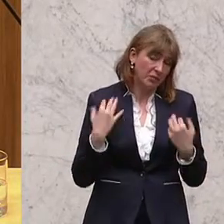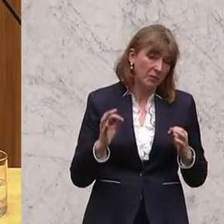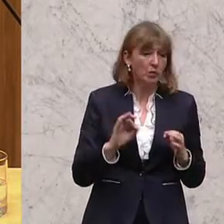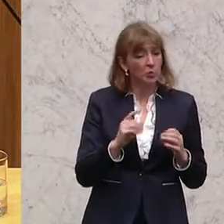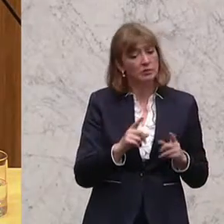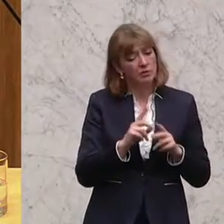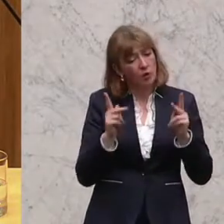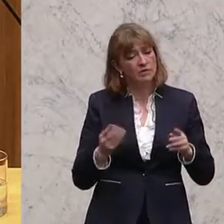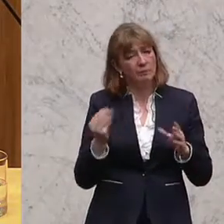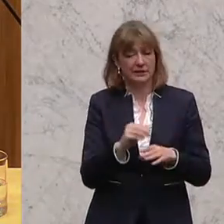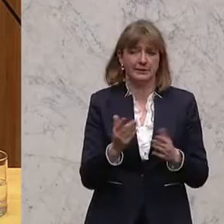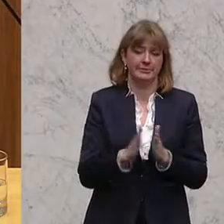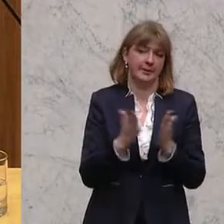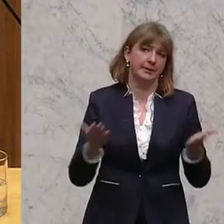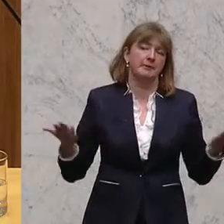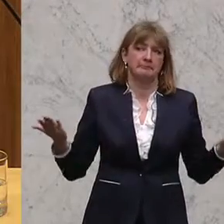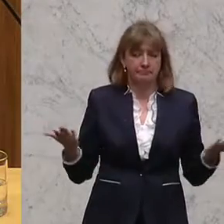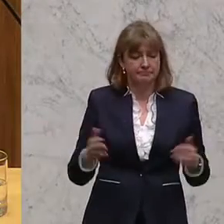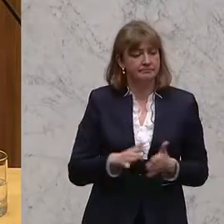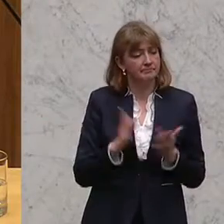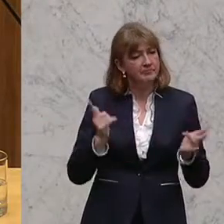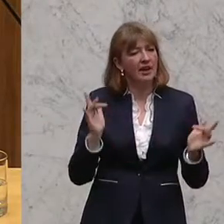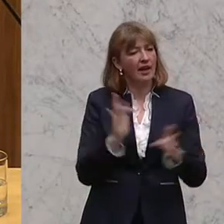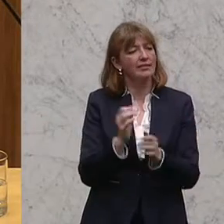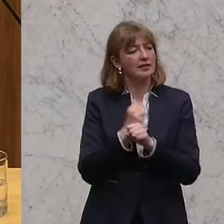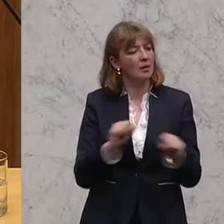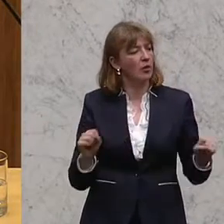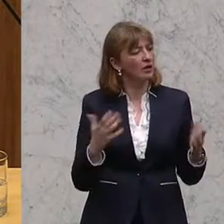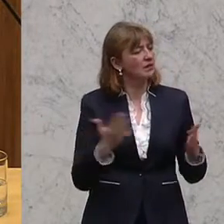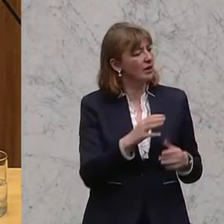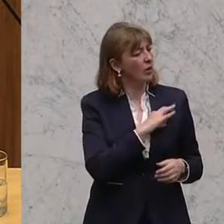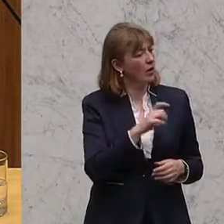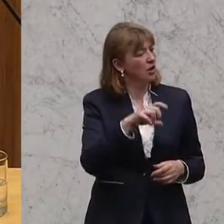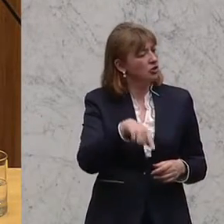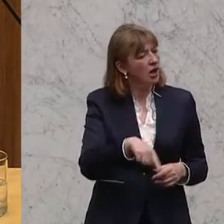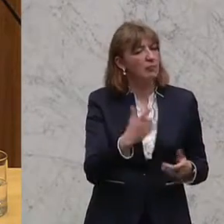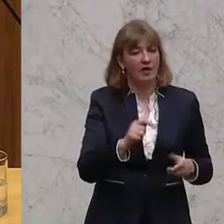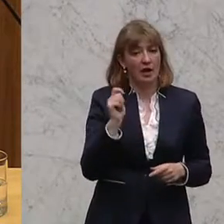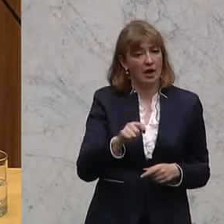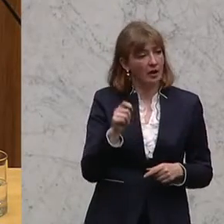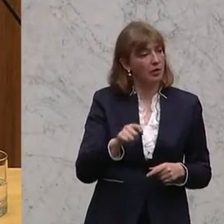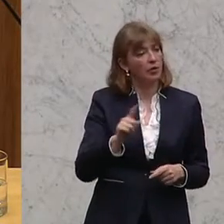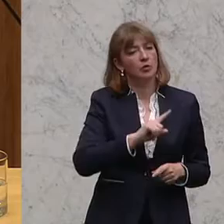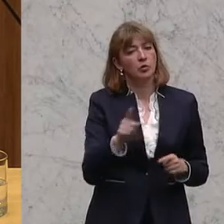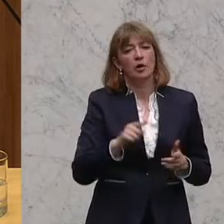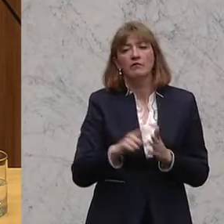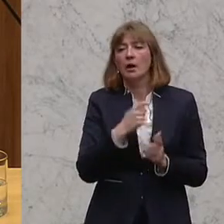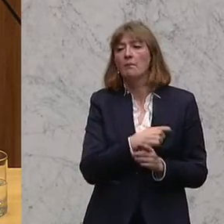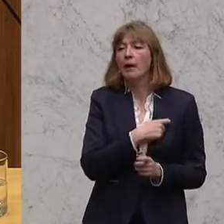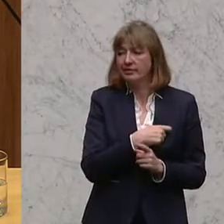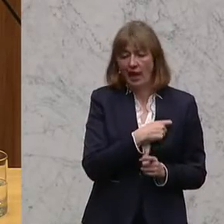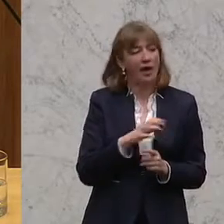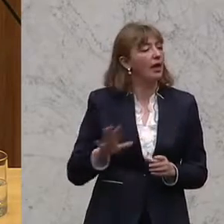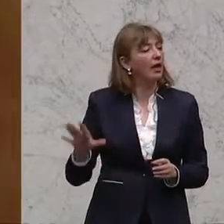gepasst. So, wissen Sie, was antidemokratisch ist, Herr Kollege Czab, wenn sich Abgeordnete ausschließlich zur Verschubmasse von parteipolitischen